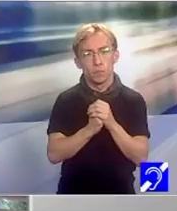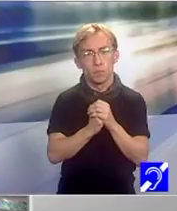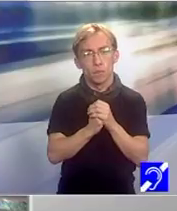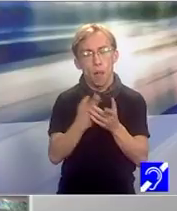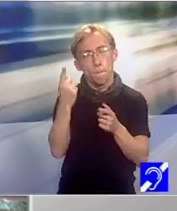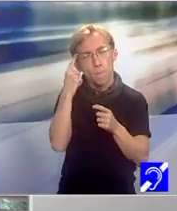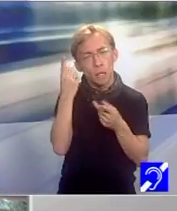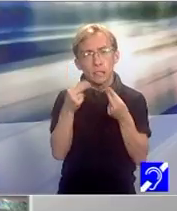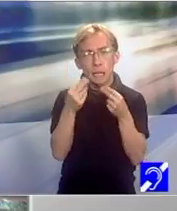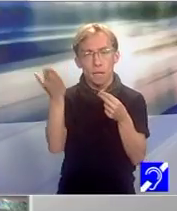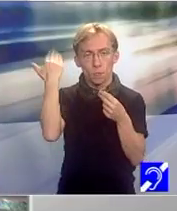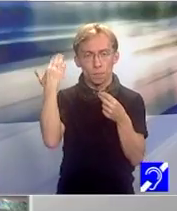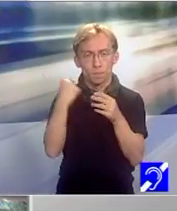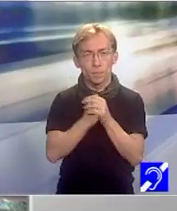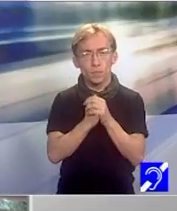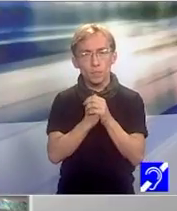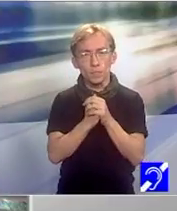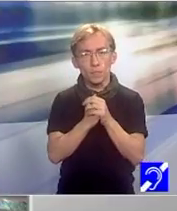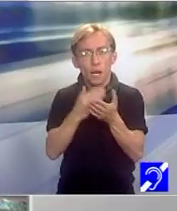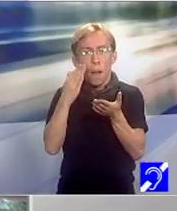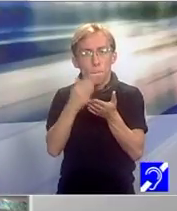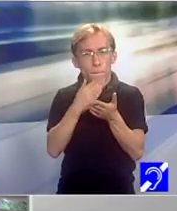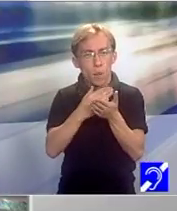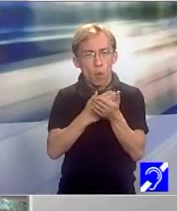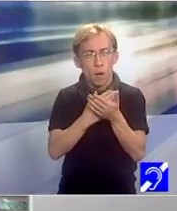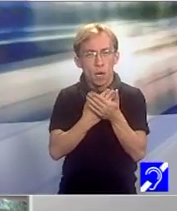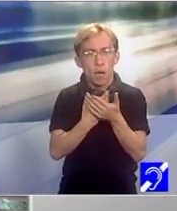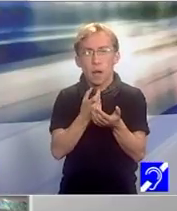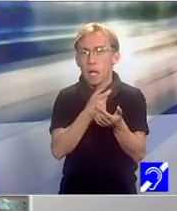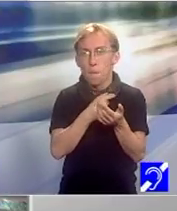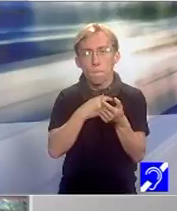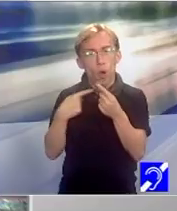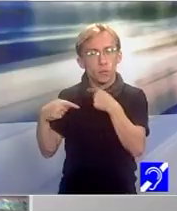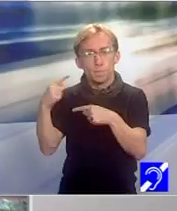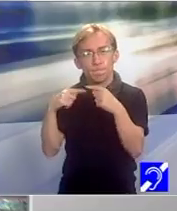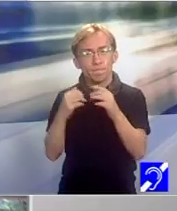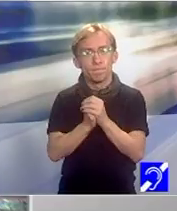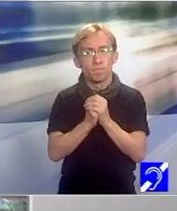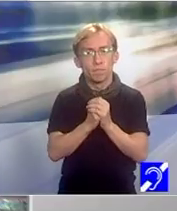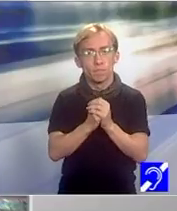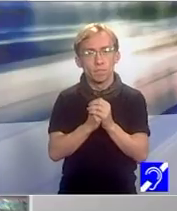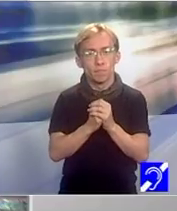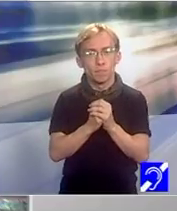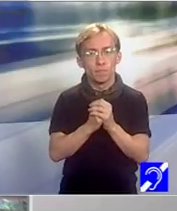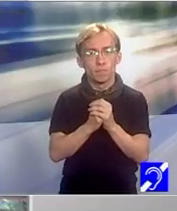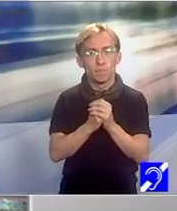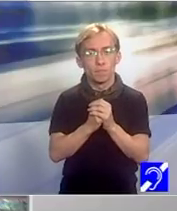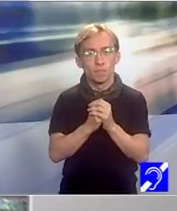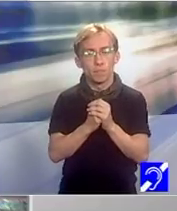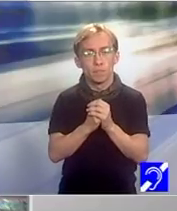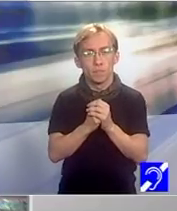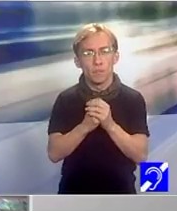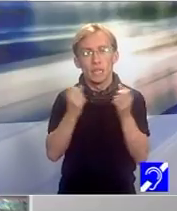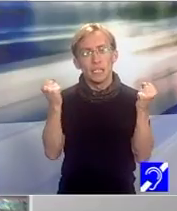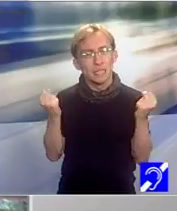Mă gândesc, de exemplu, și la probleme de sexualitate care pot să apară la această vârstă. Cu siguranță părinților le este